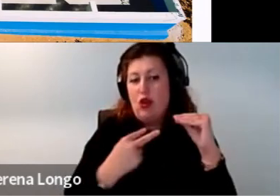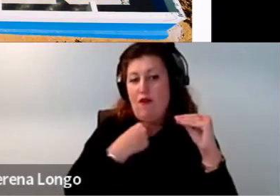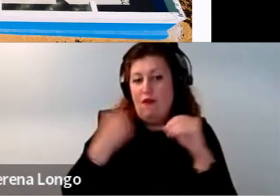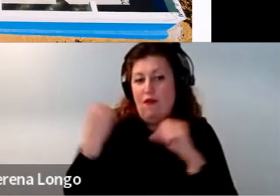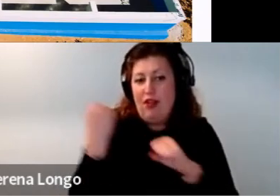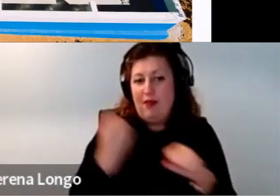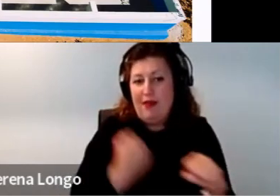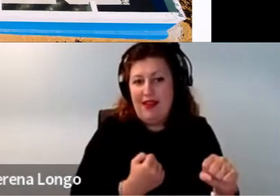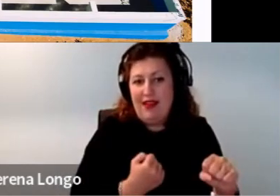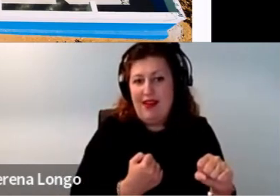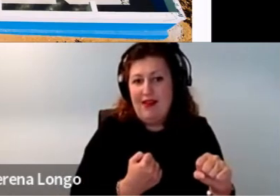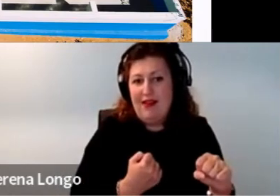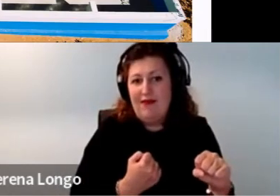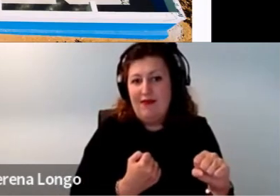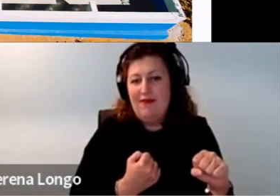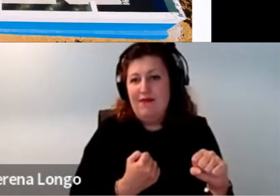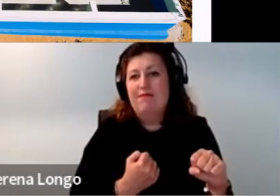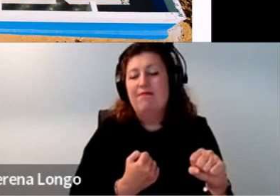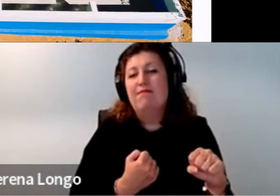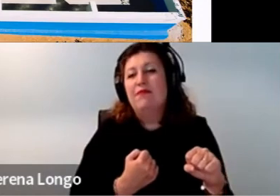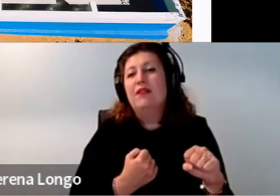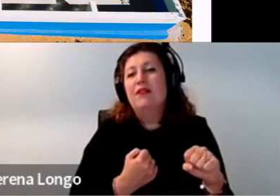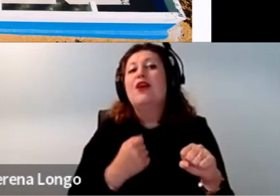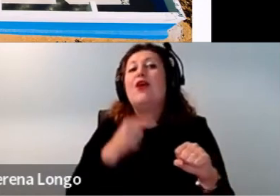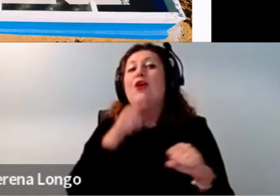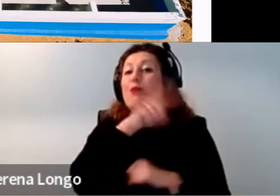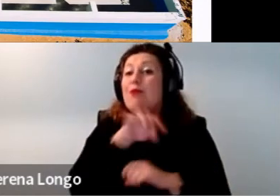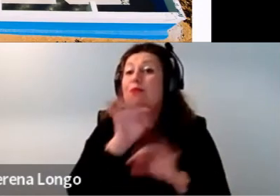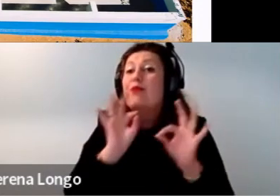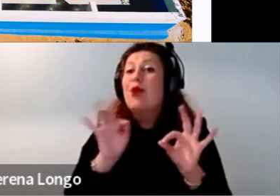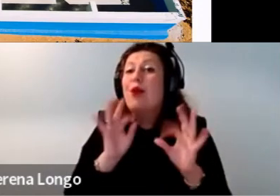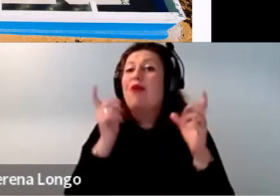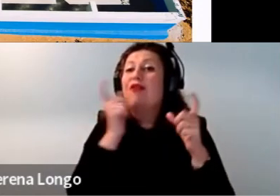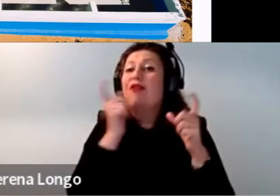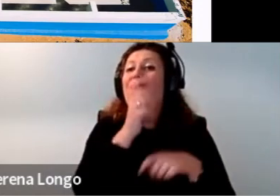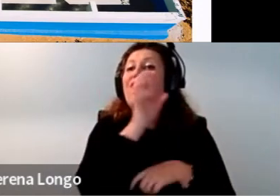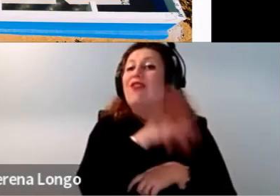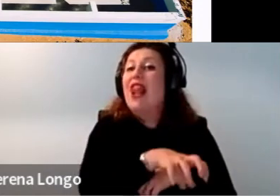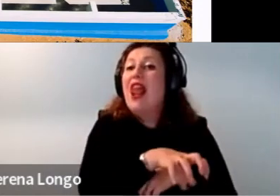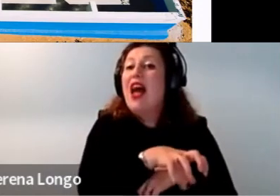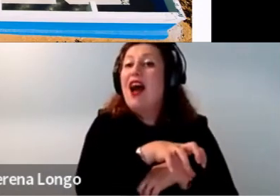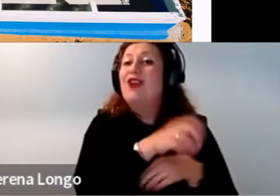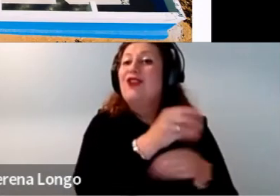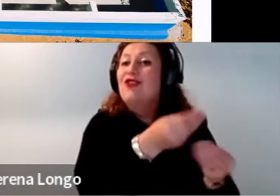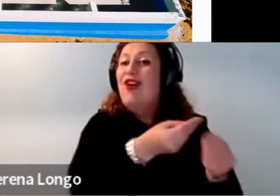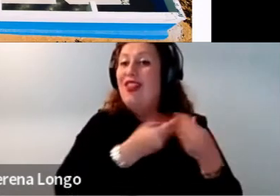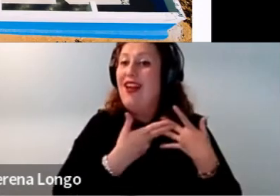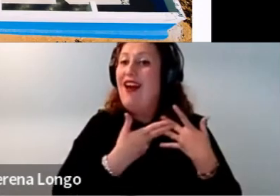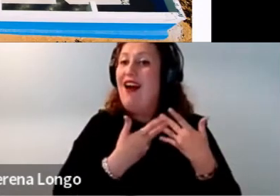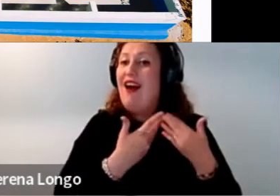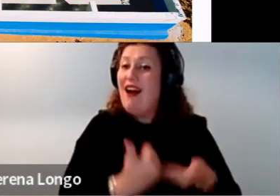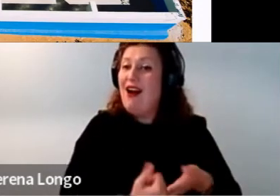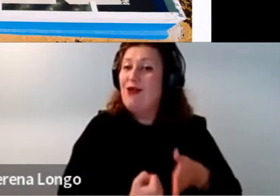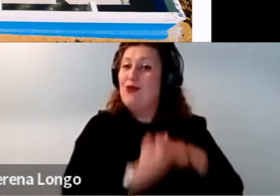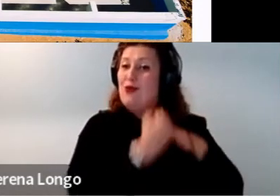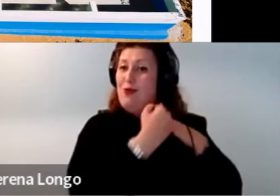fondamentale, è venuto dal villaggio, che ha voluto contribuire e quindi ci ha abbassato il prezzo, cosa molto importante per noi per